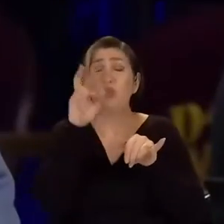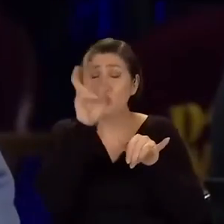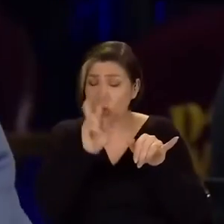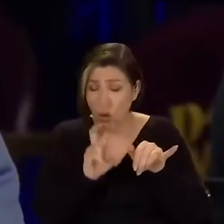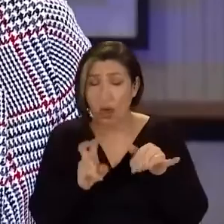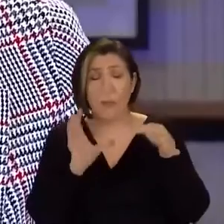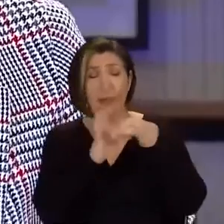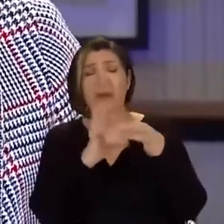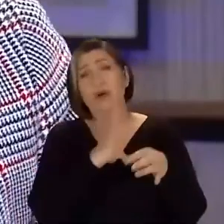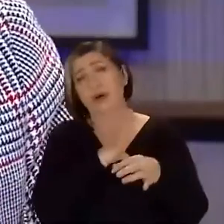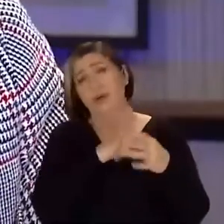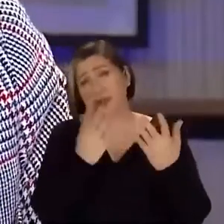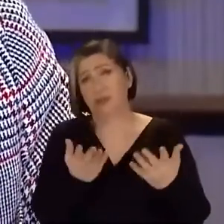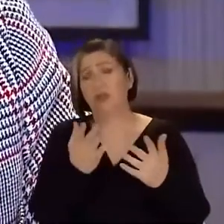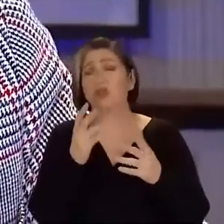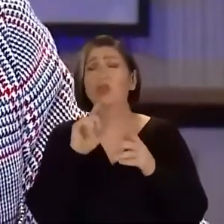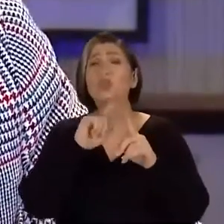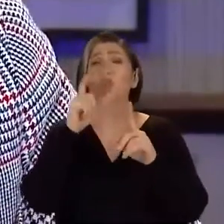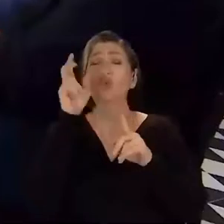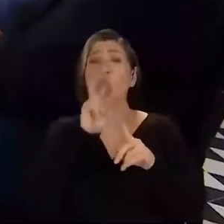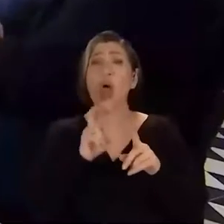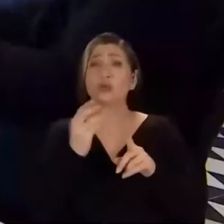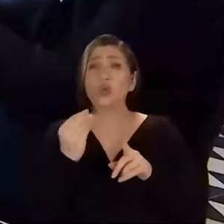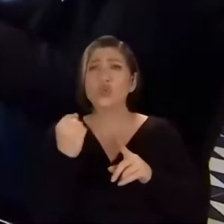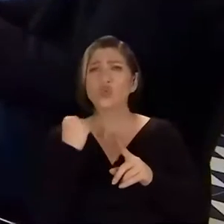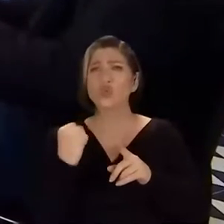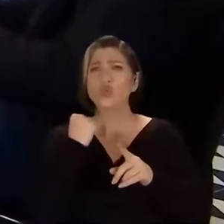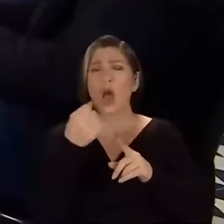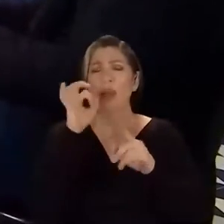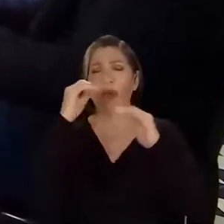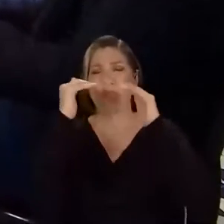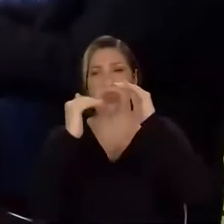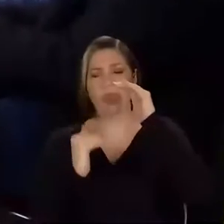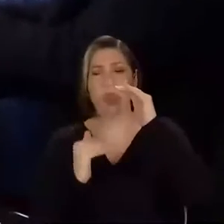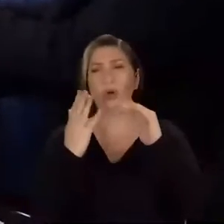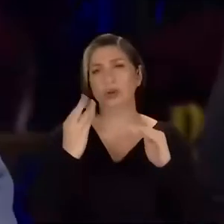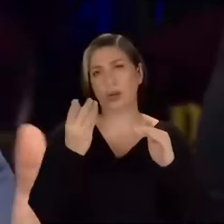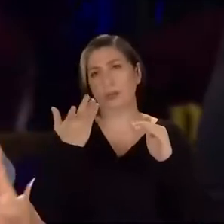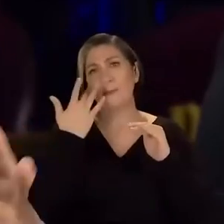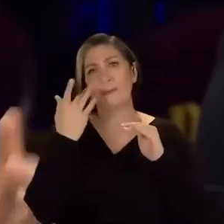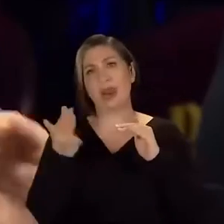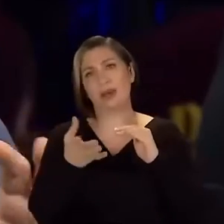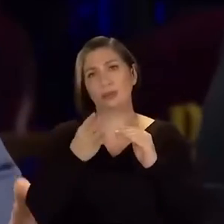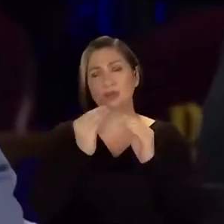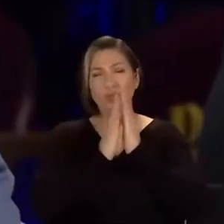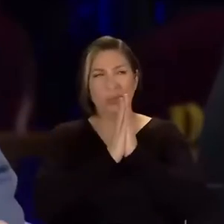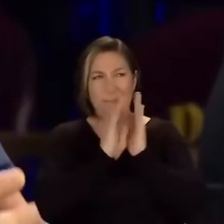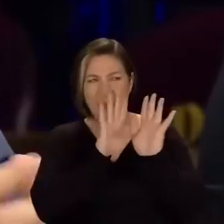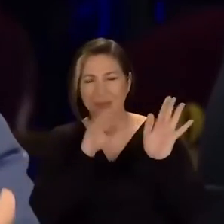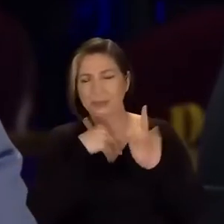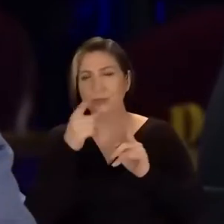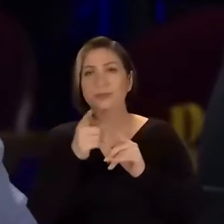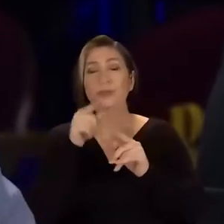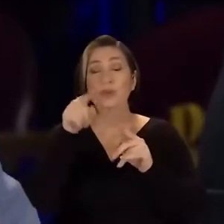dokunuyorum saklarken de? Tabii yani dolar çok kuvvetlendiği zaman altında geri çekilme olacak. Dolayısıyla bu kaçınılmaz bir şey. Şimdi, çok pardon, hemen bitireyim. Devam